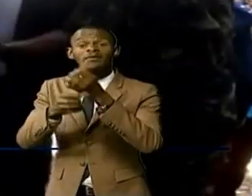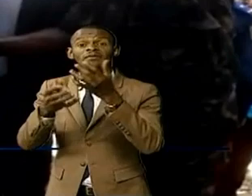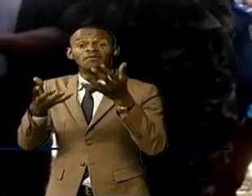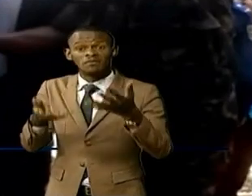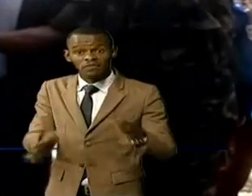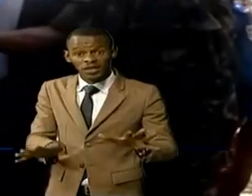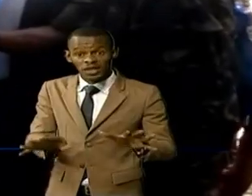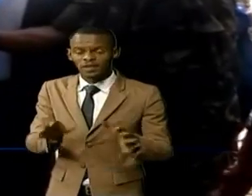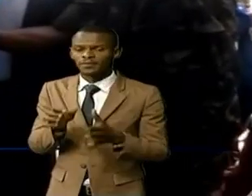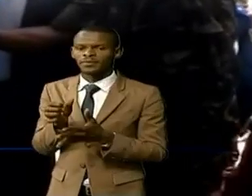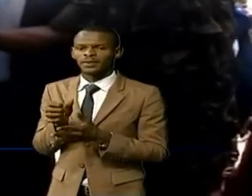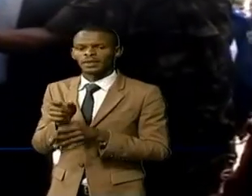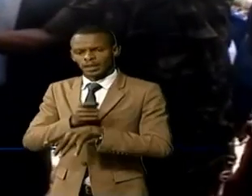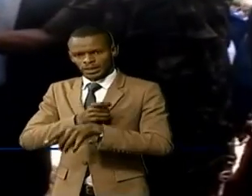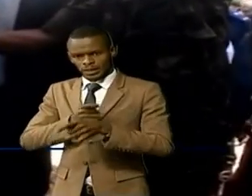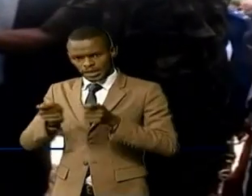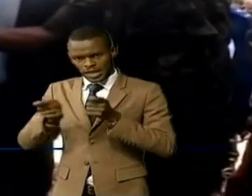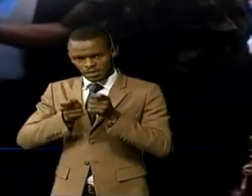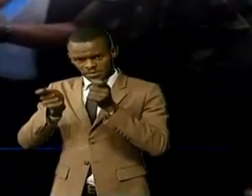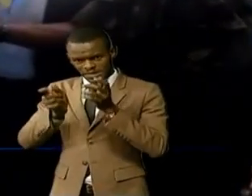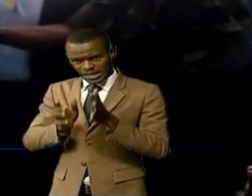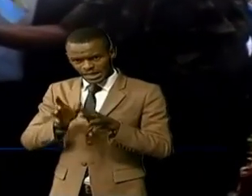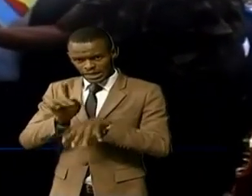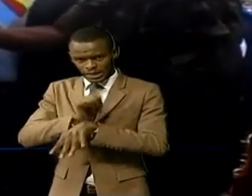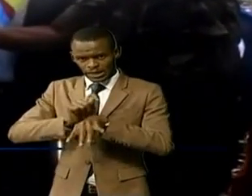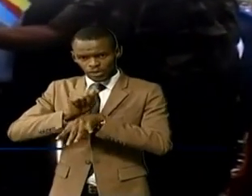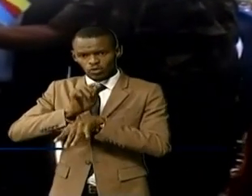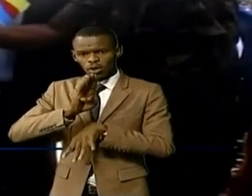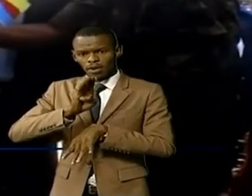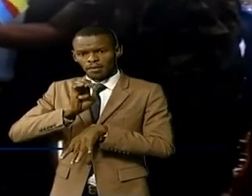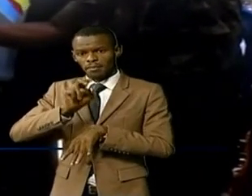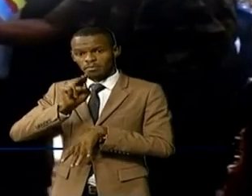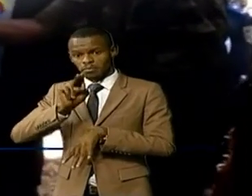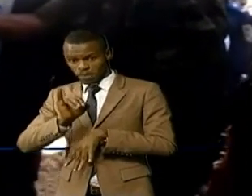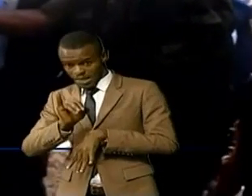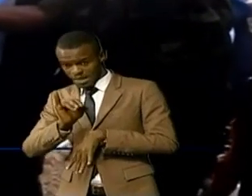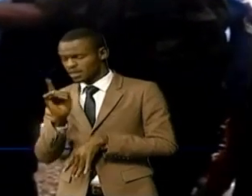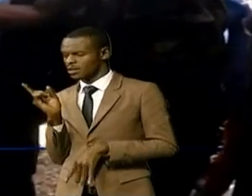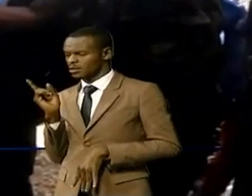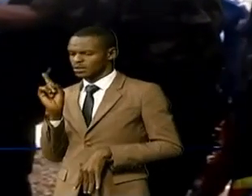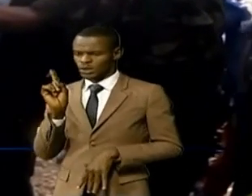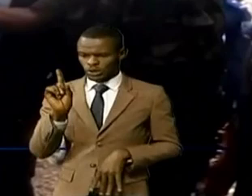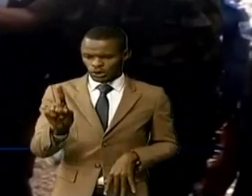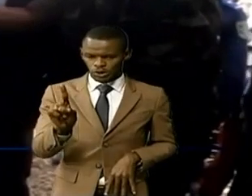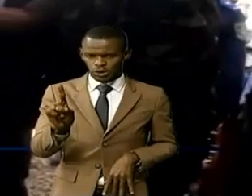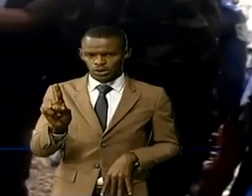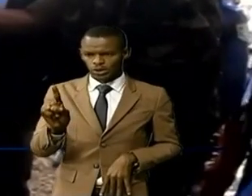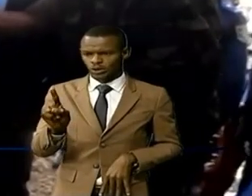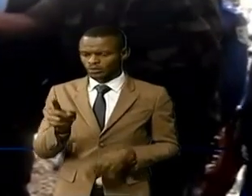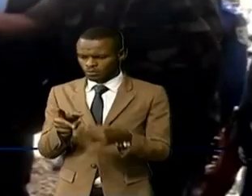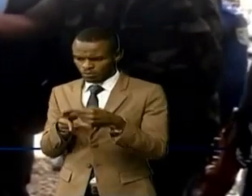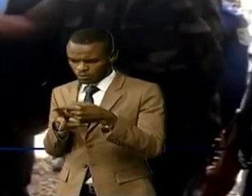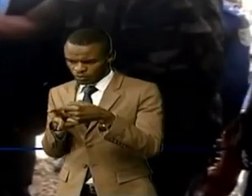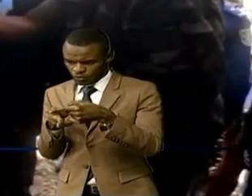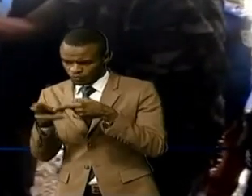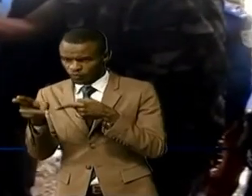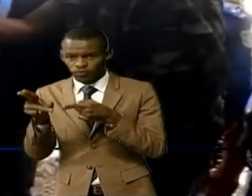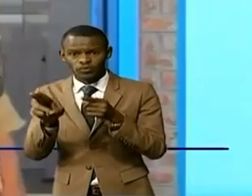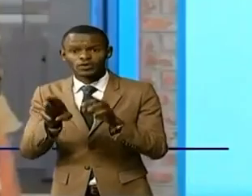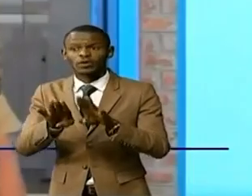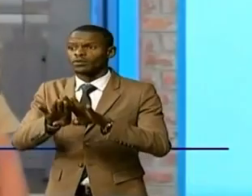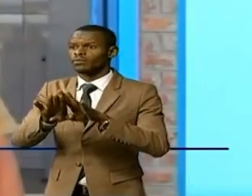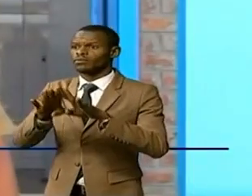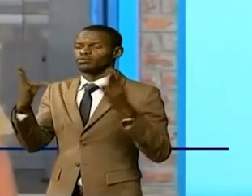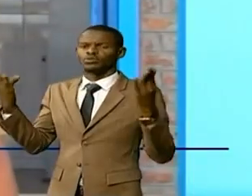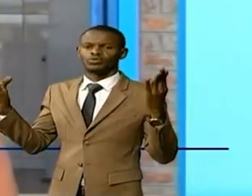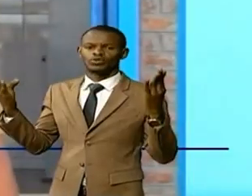du territoire de Beni, le colonel Euta Omeonga Charles, qui a réceptionné le dit bâtiment au nom du gouverneur des provinces du Nord Kivu, qui